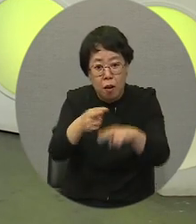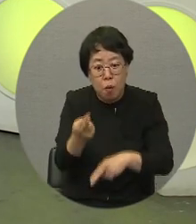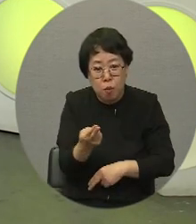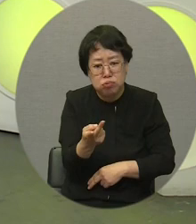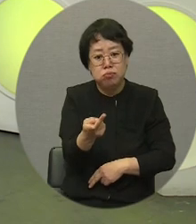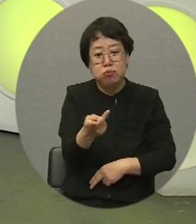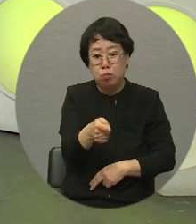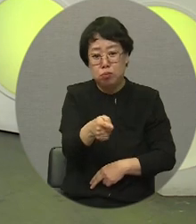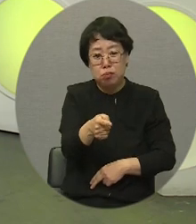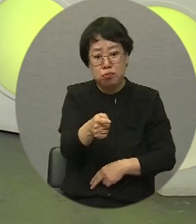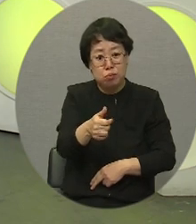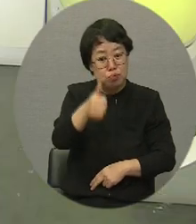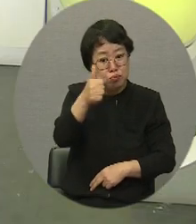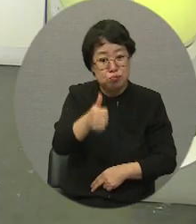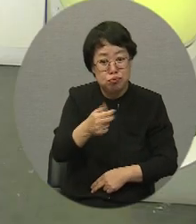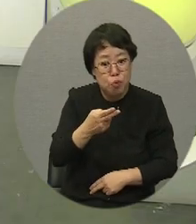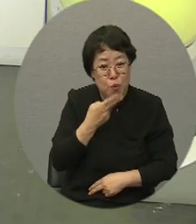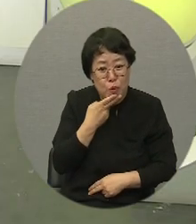비어있더라